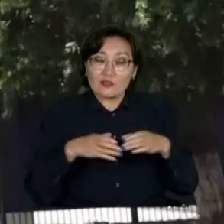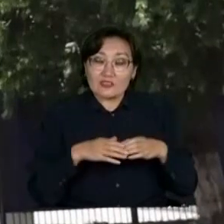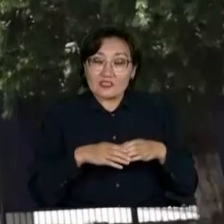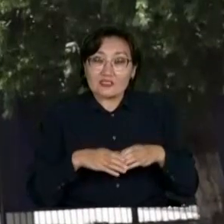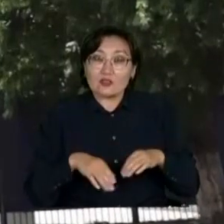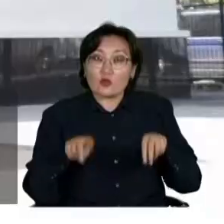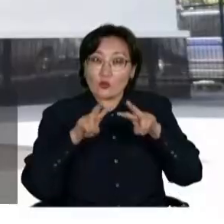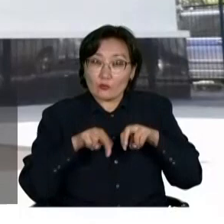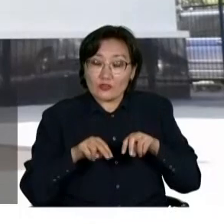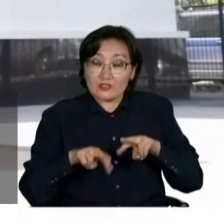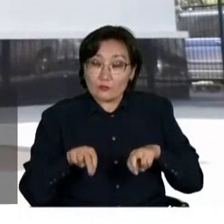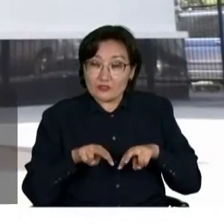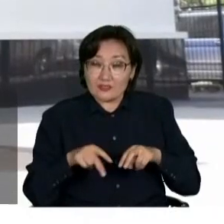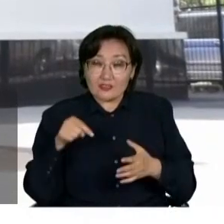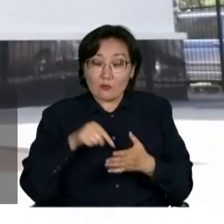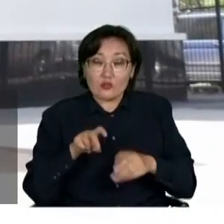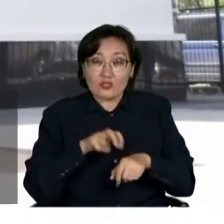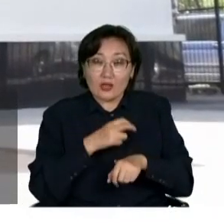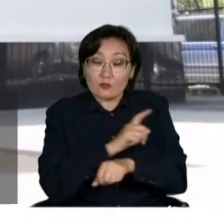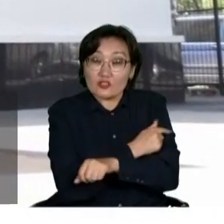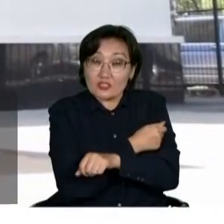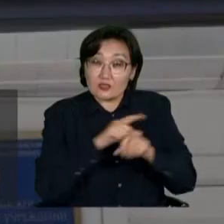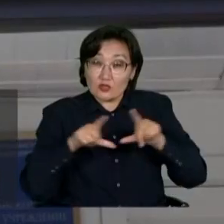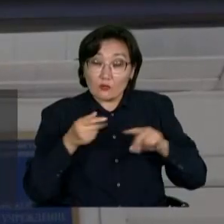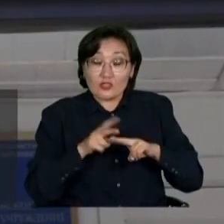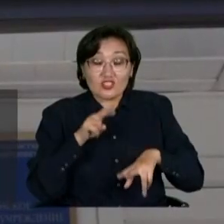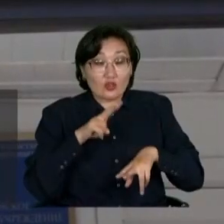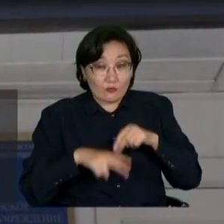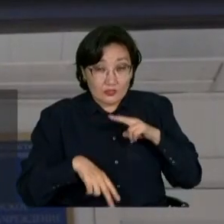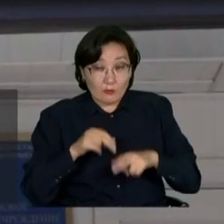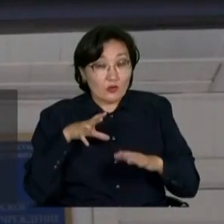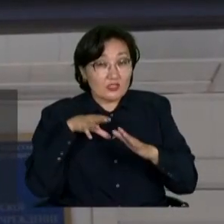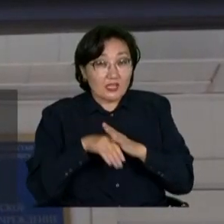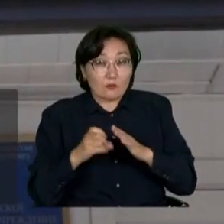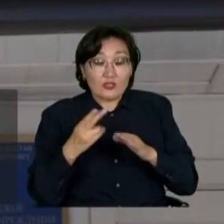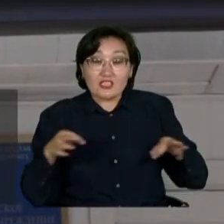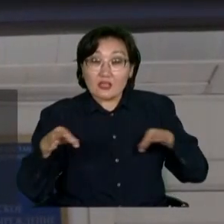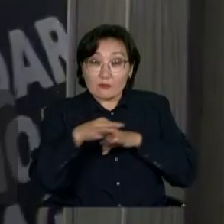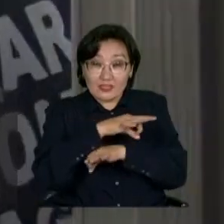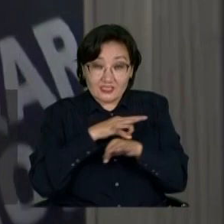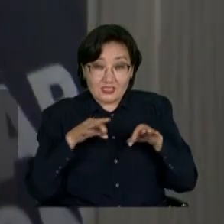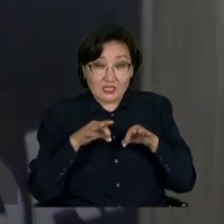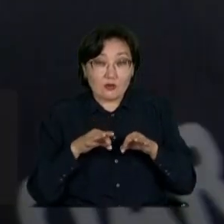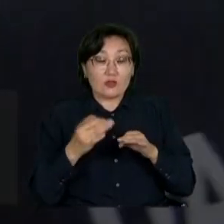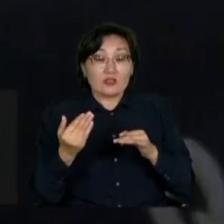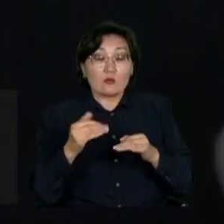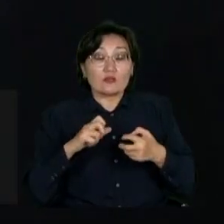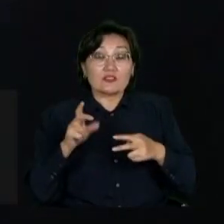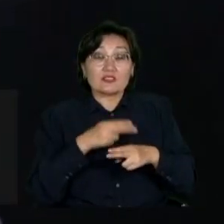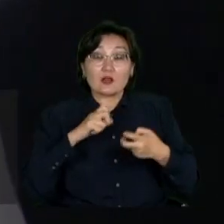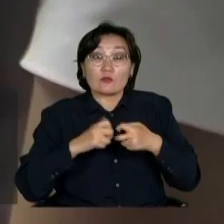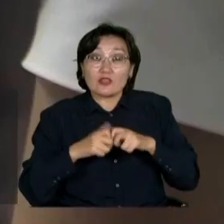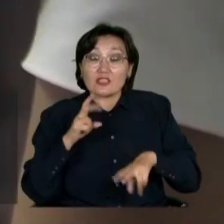агентства по финмониторингу попали врачебные амбулатории которые возводятся в рамках национального проекта за их беспроблемные